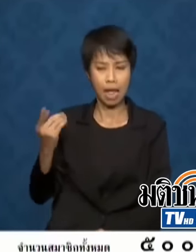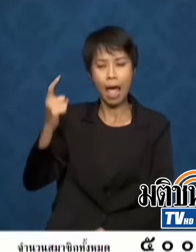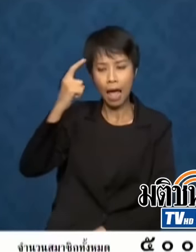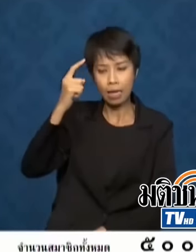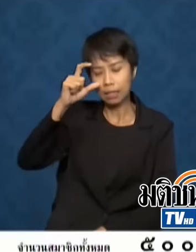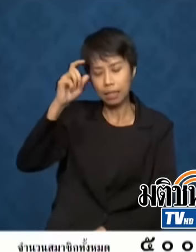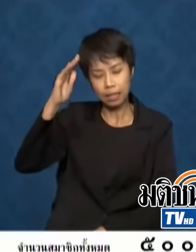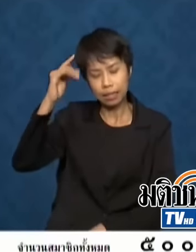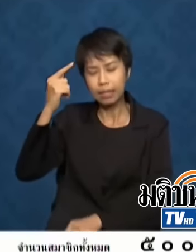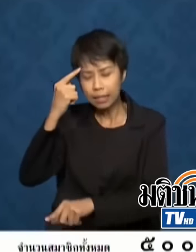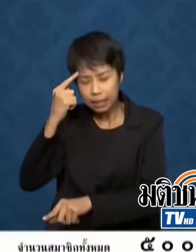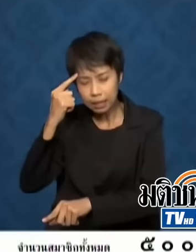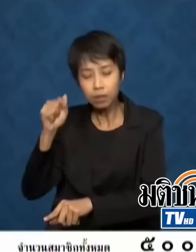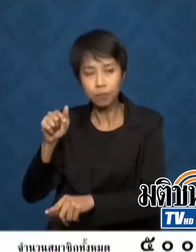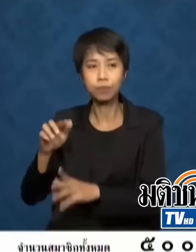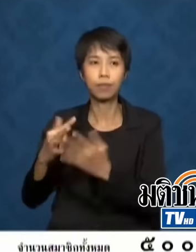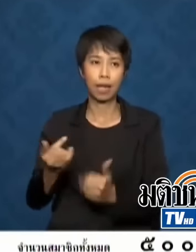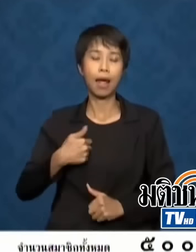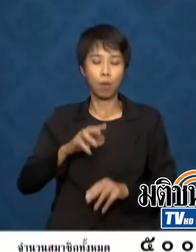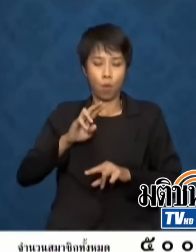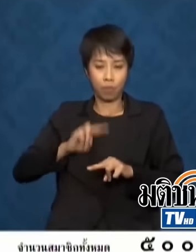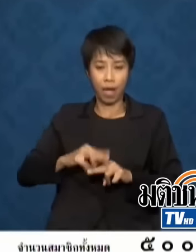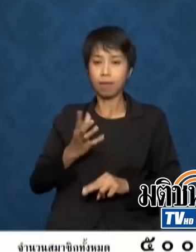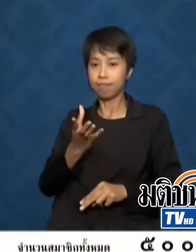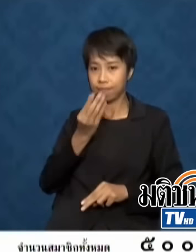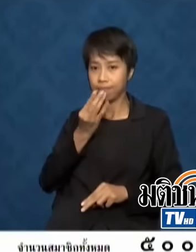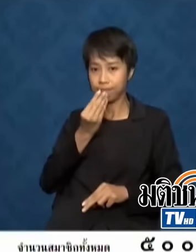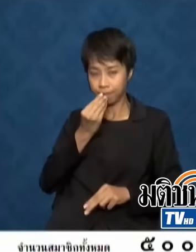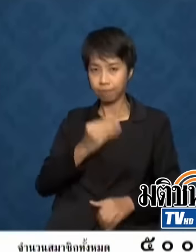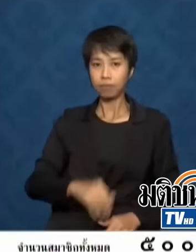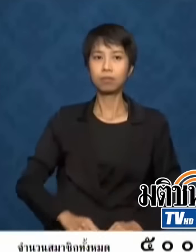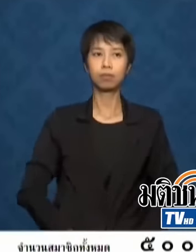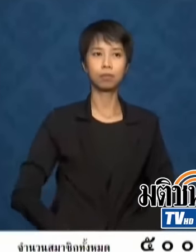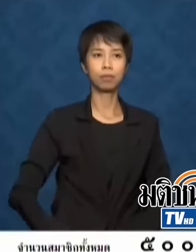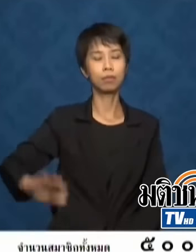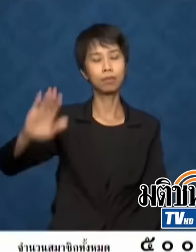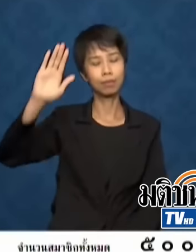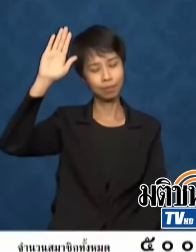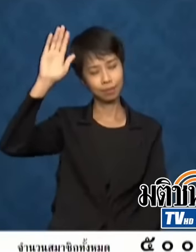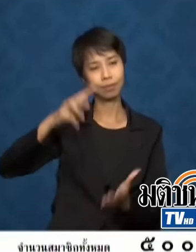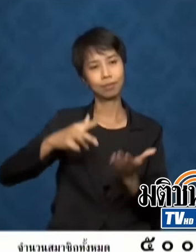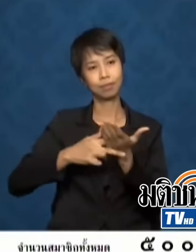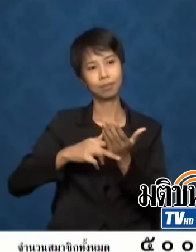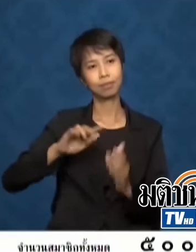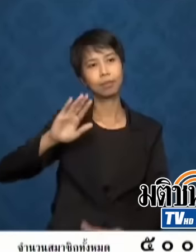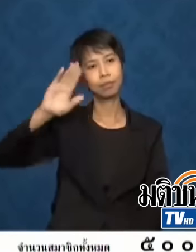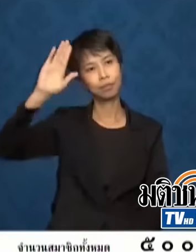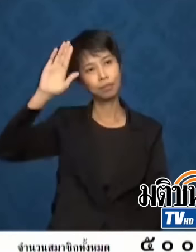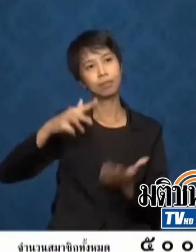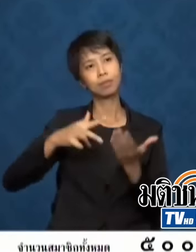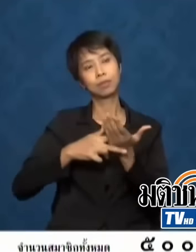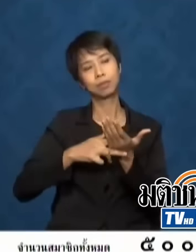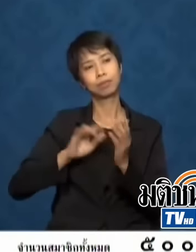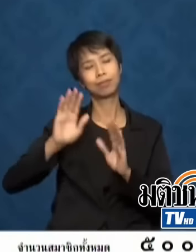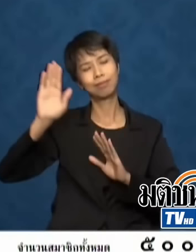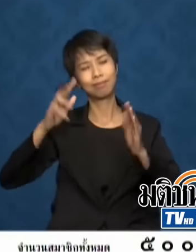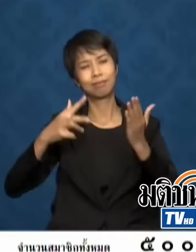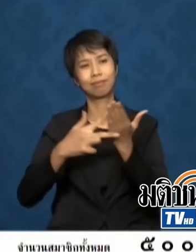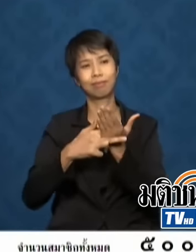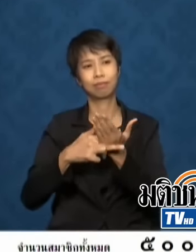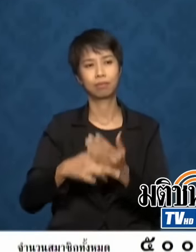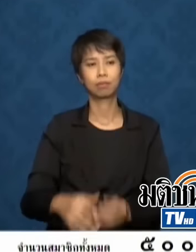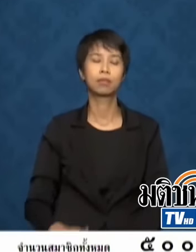นี้ด้วยผมจะนั่งดูตรงนี้นะครับ ท่านประธานครับท่านผมชัยวัฒนาจินรัตน ์ผมยกมือประท้วงไว้ก่อนครับท่านประธาน มหาสารคามพรรคเ